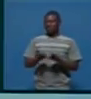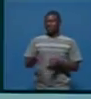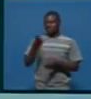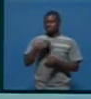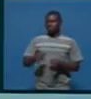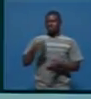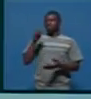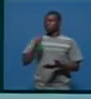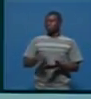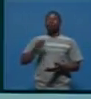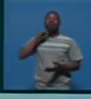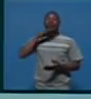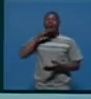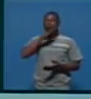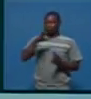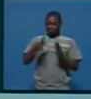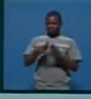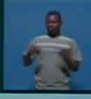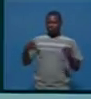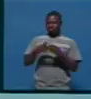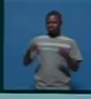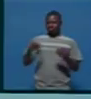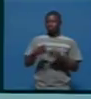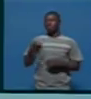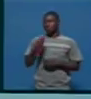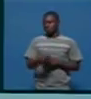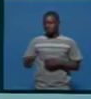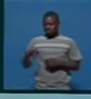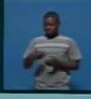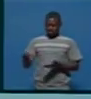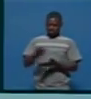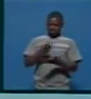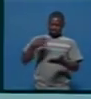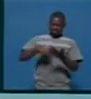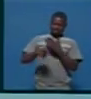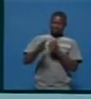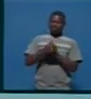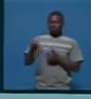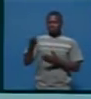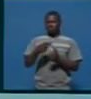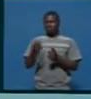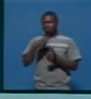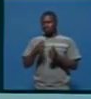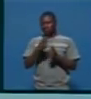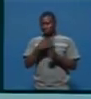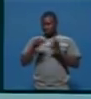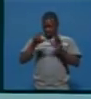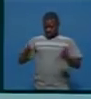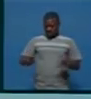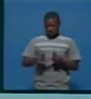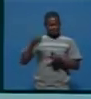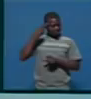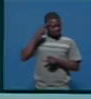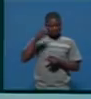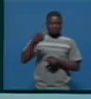amateurs des objets de récupération dans ces matériaux. La foire est un cadre de réflexion sur la protection